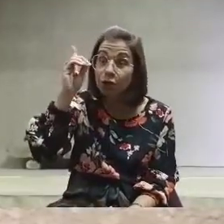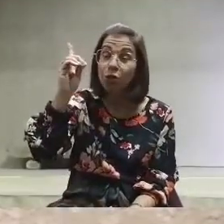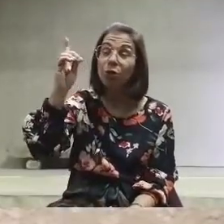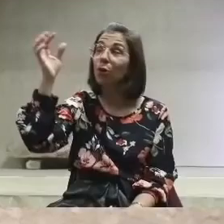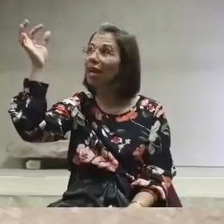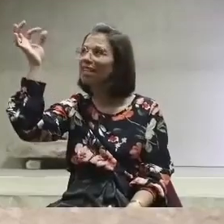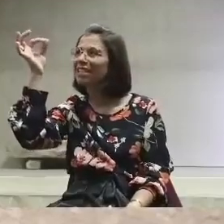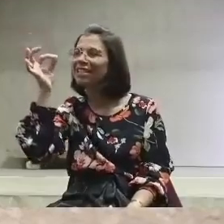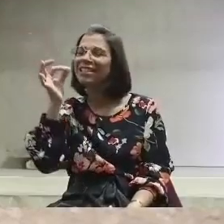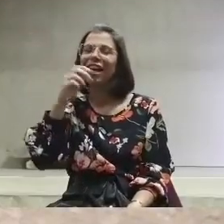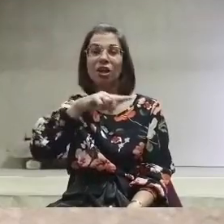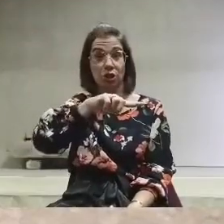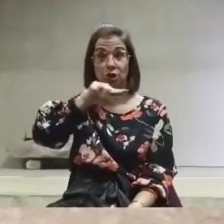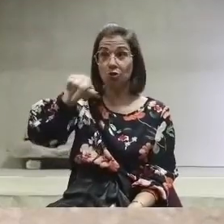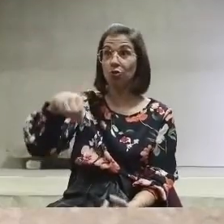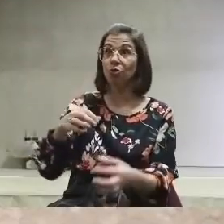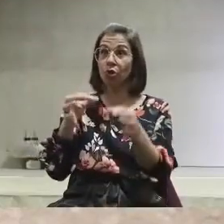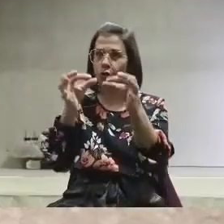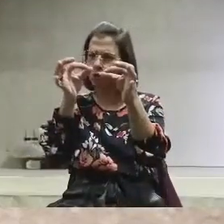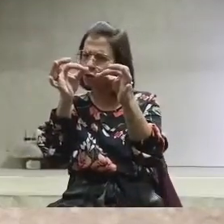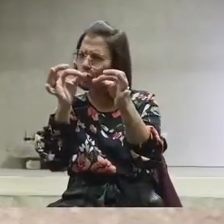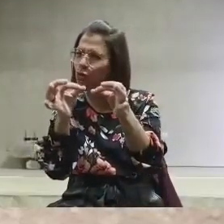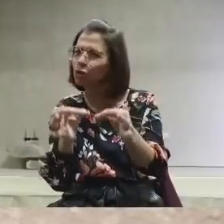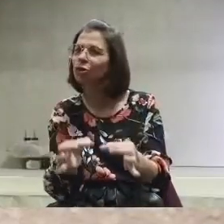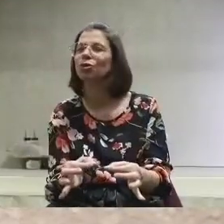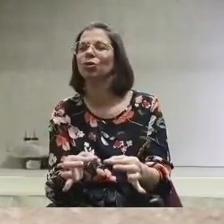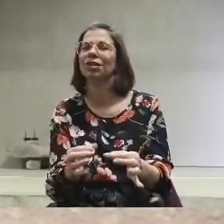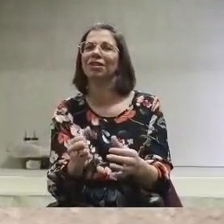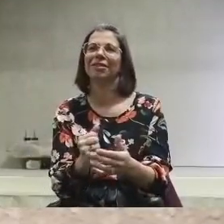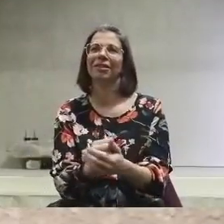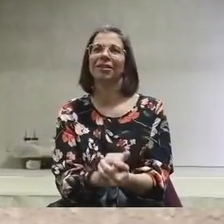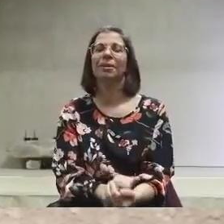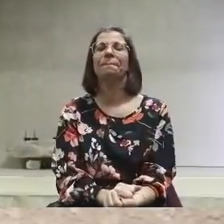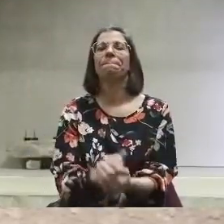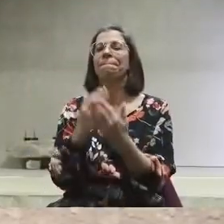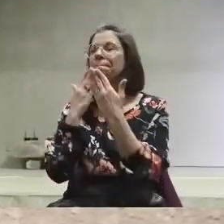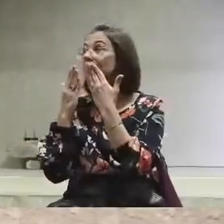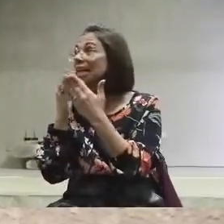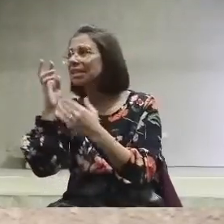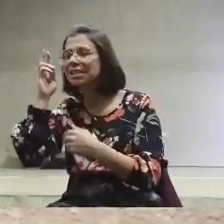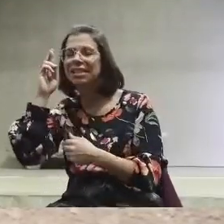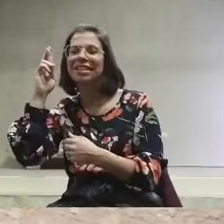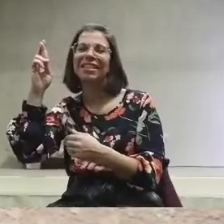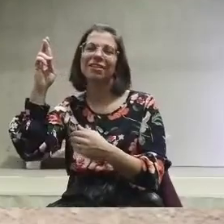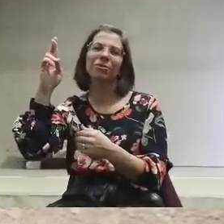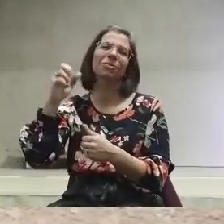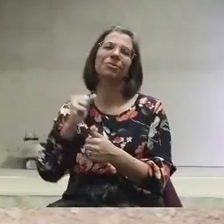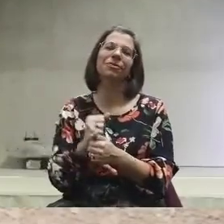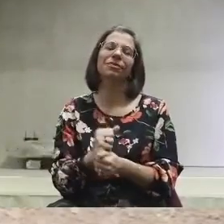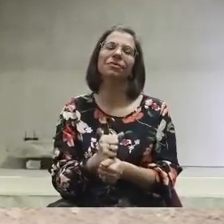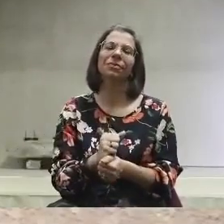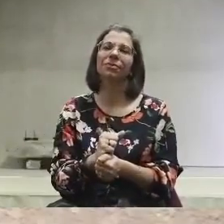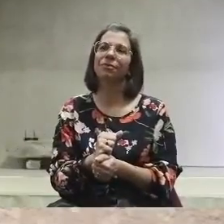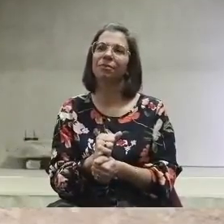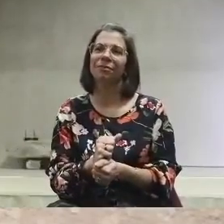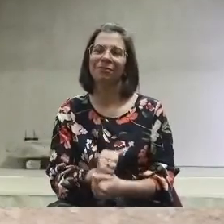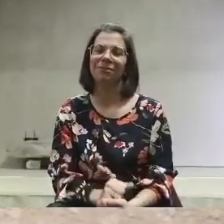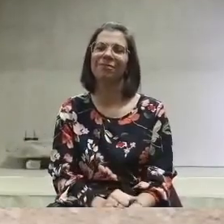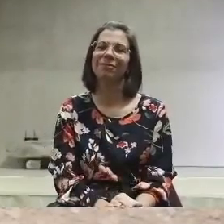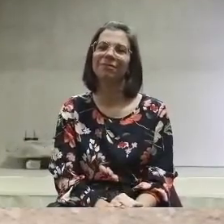Innocenté, justifié. Merci Seigneur. Nous avons été rendus justes.